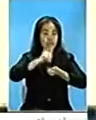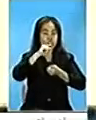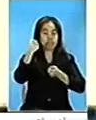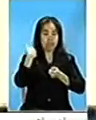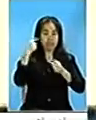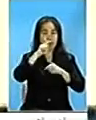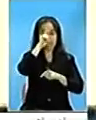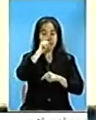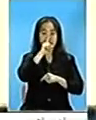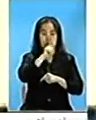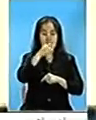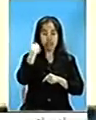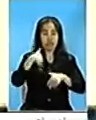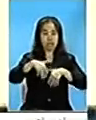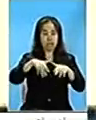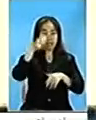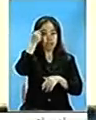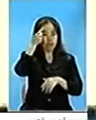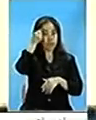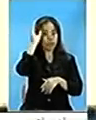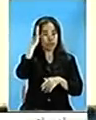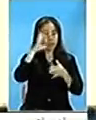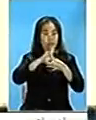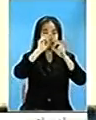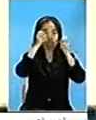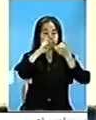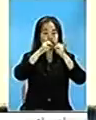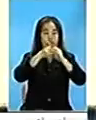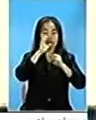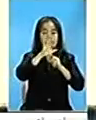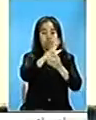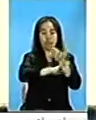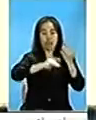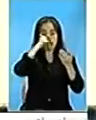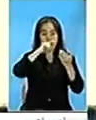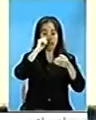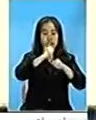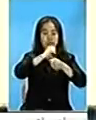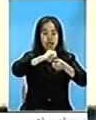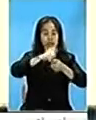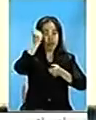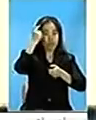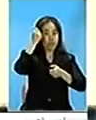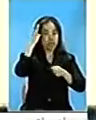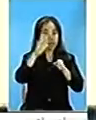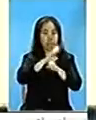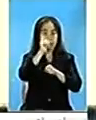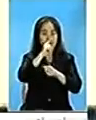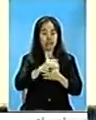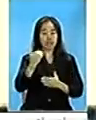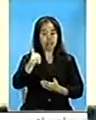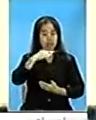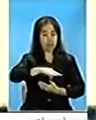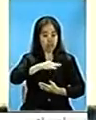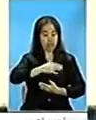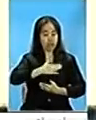ามต่อไปว่าแล้วประชาชนเข้าใจประเด็นปัญหาของบ้านเมืองมากน้อยแค่ไหนในการมีส่วนร่วมแล้วก็มีความรู้สึกเป็นเจ้าของประ